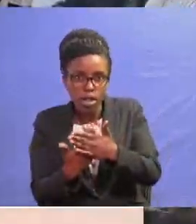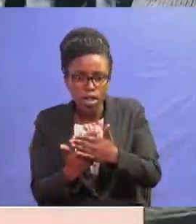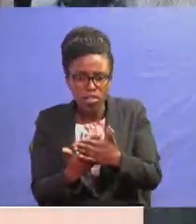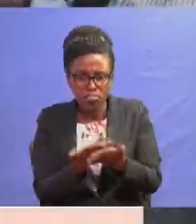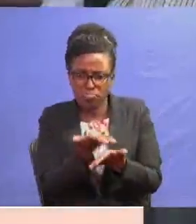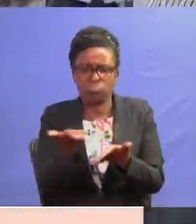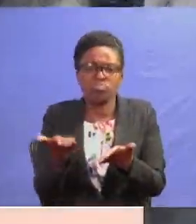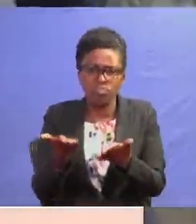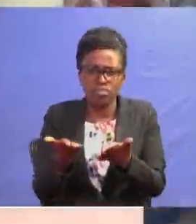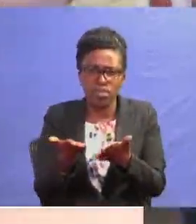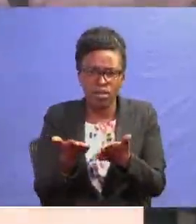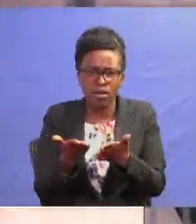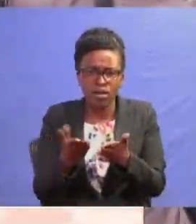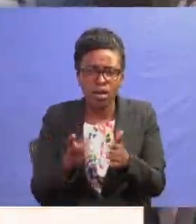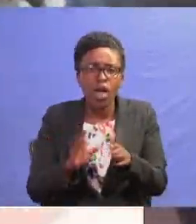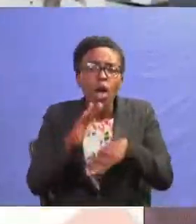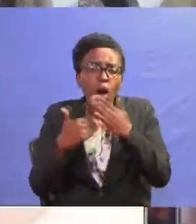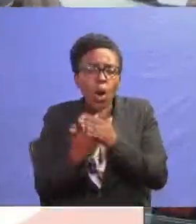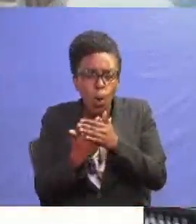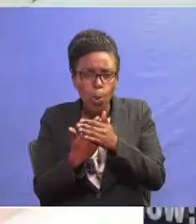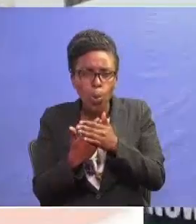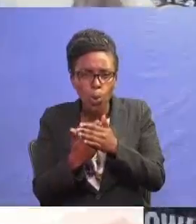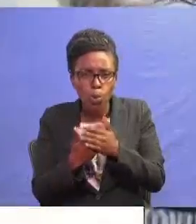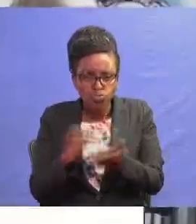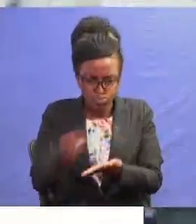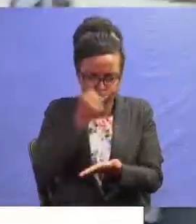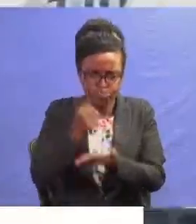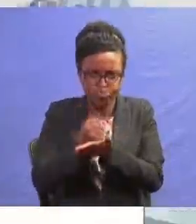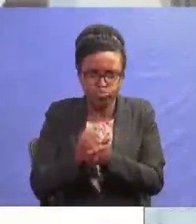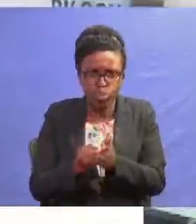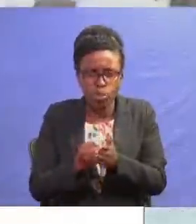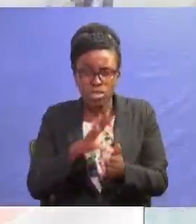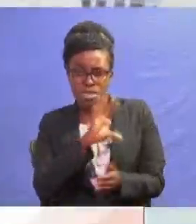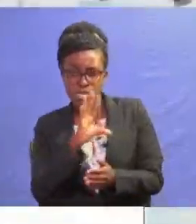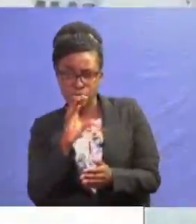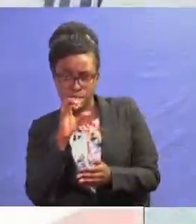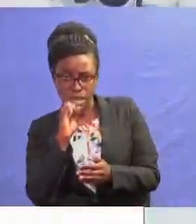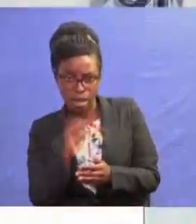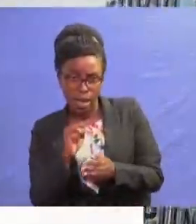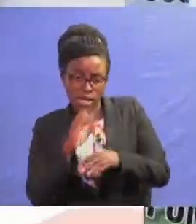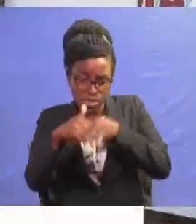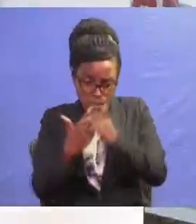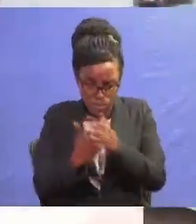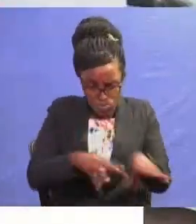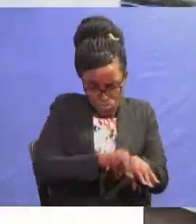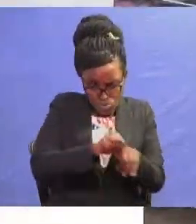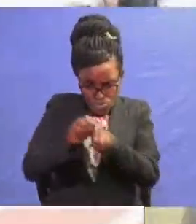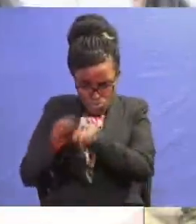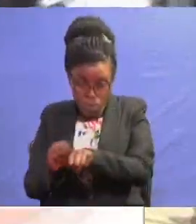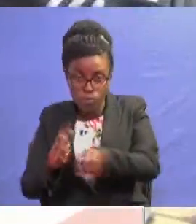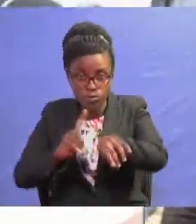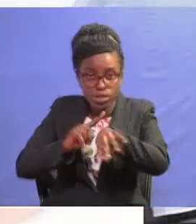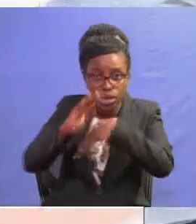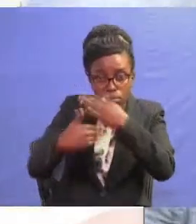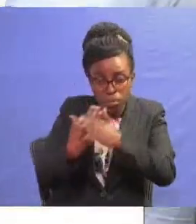kudumu. Alfred Kamuto, katibu mkuu wa KUPPET, alisema kuwa kama chama lazima wajitokeze na kuwasaidia walimu wao.